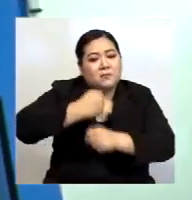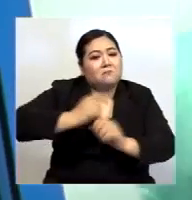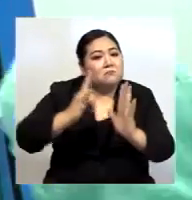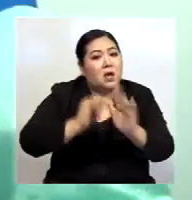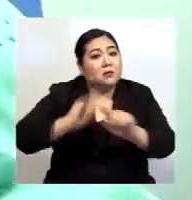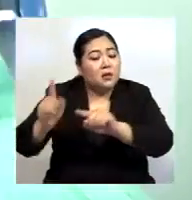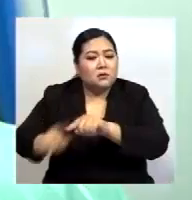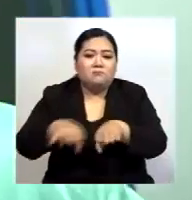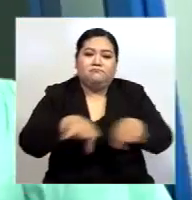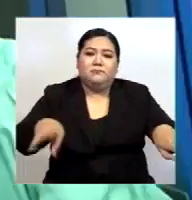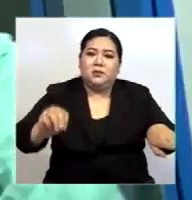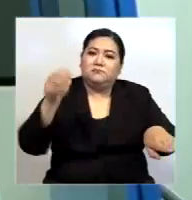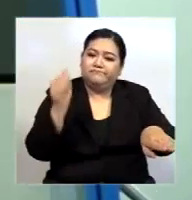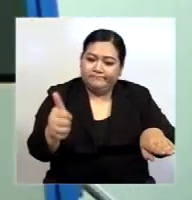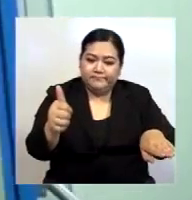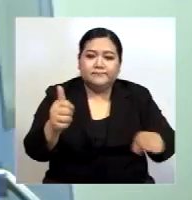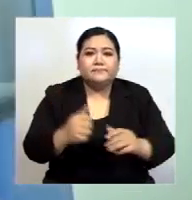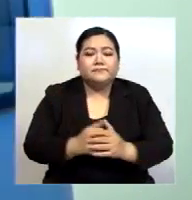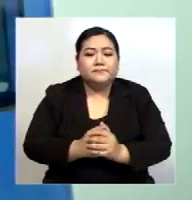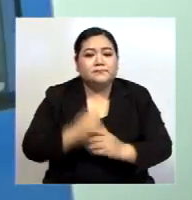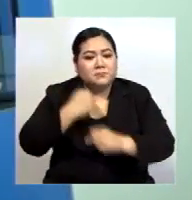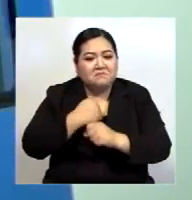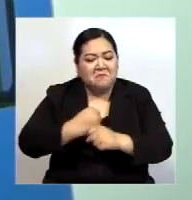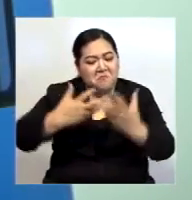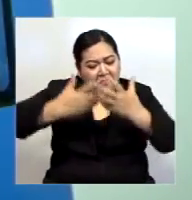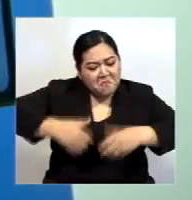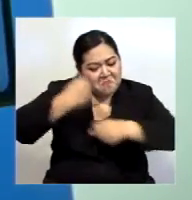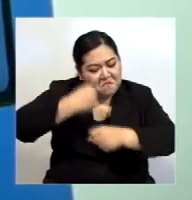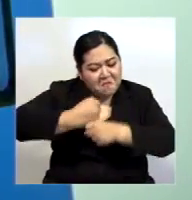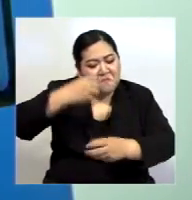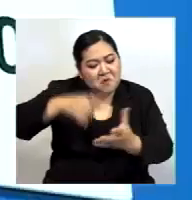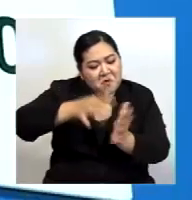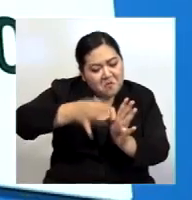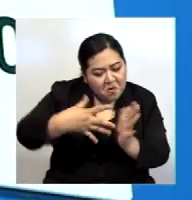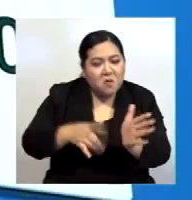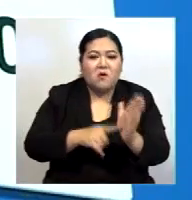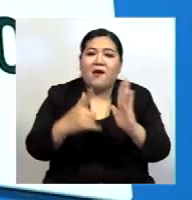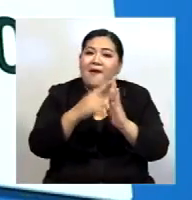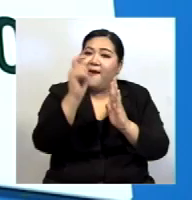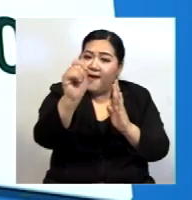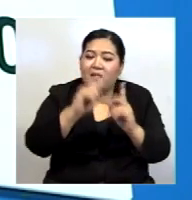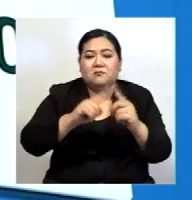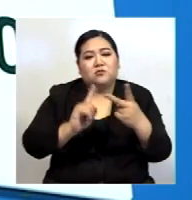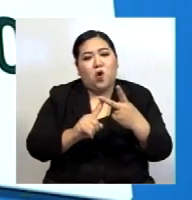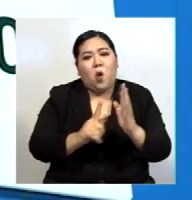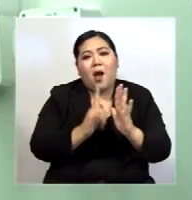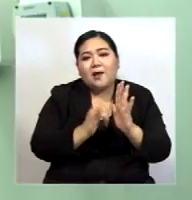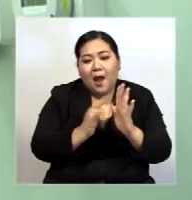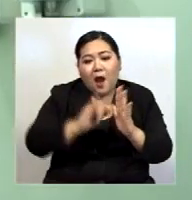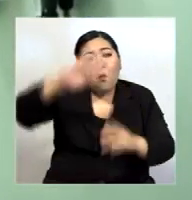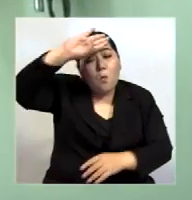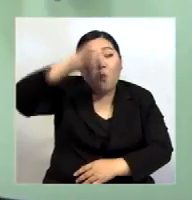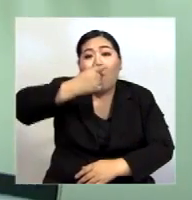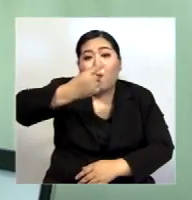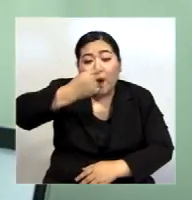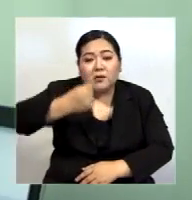ได้ตามมาตรฐานนอกจากนี้ก็เร่งกำลังการผลิตยาต้านไวรัสเอดส์และไข้หวัดใหญ่ซึ่งเป็นยาที่โรงพยาบาลรา